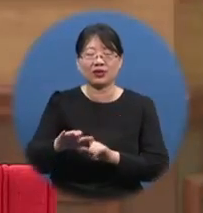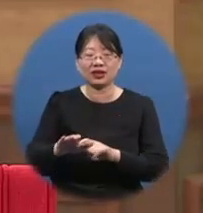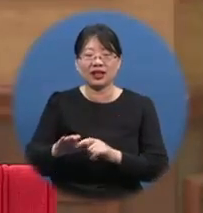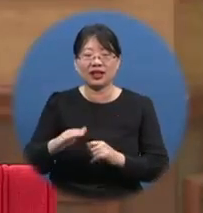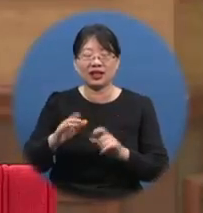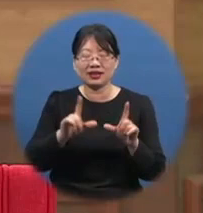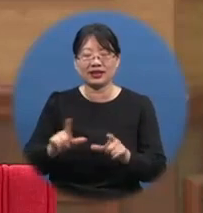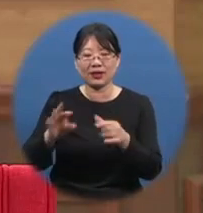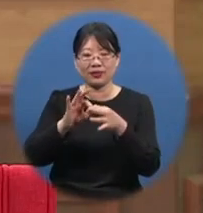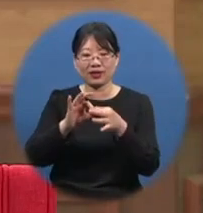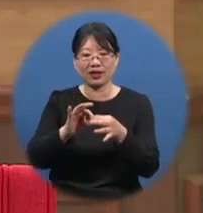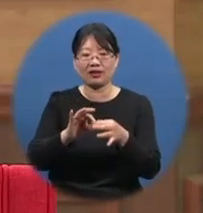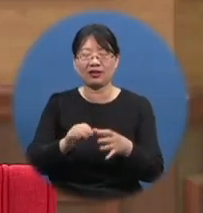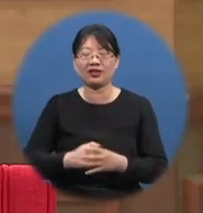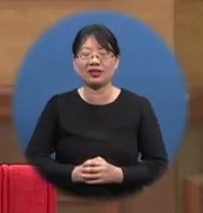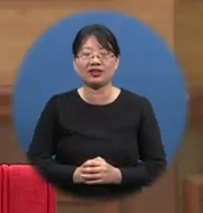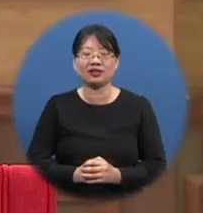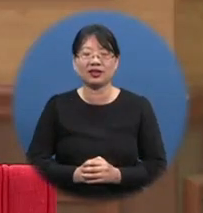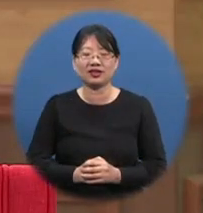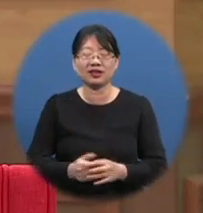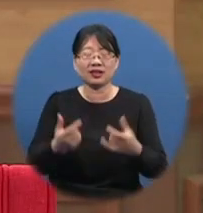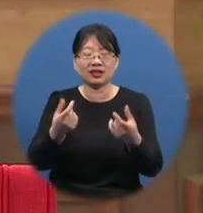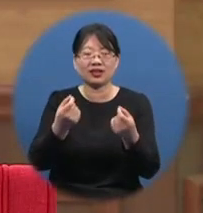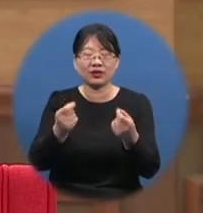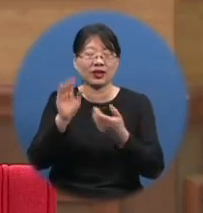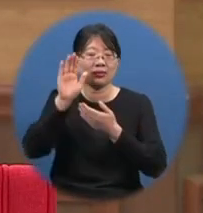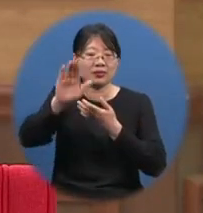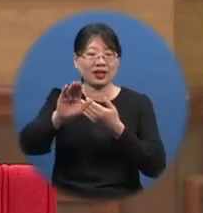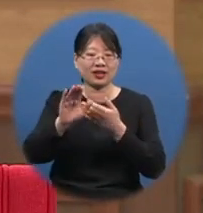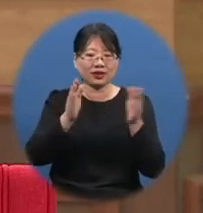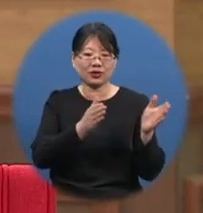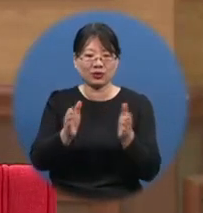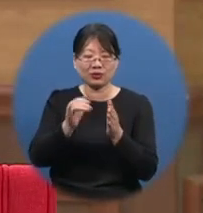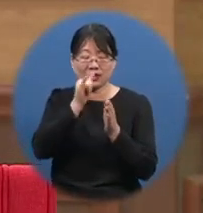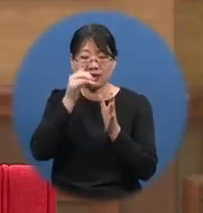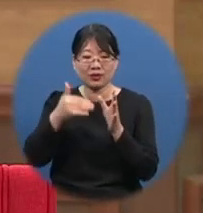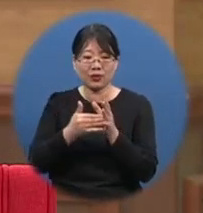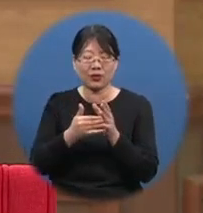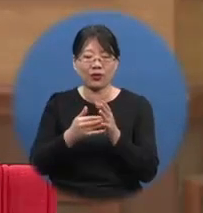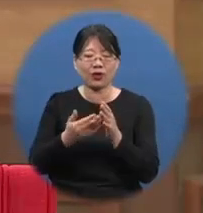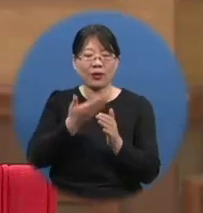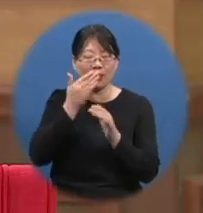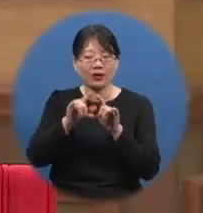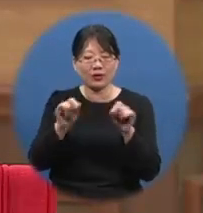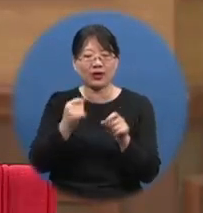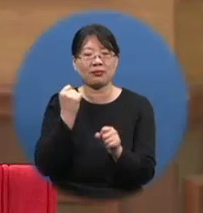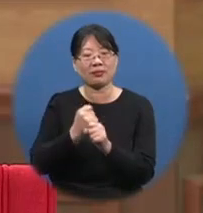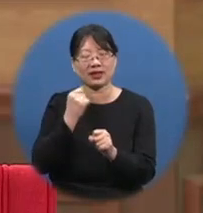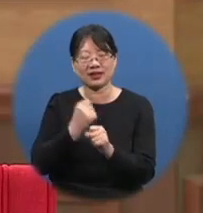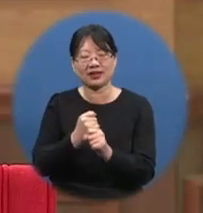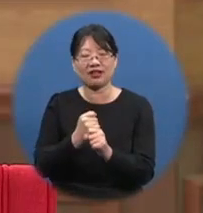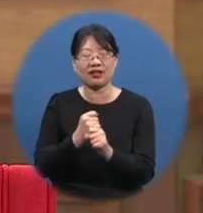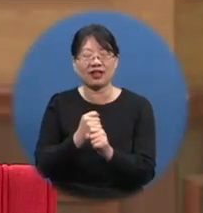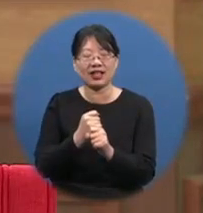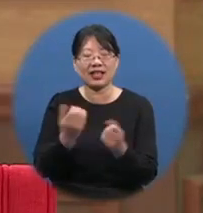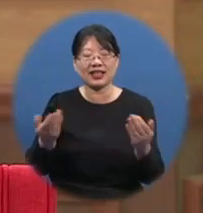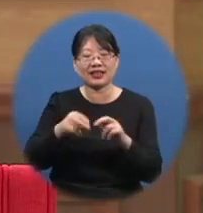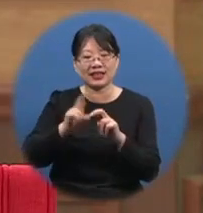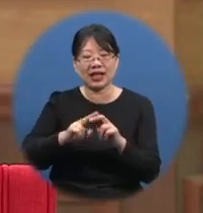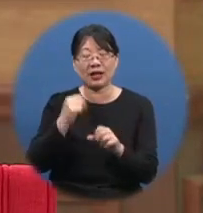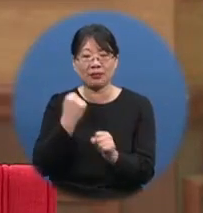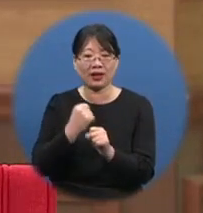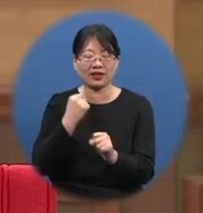우리 삶과 관련된 그런 미래를 준비하고 먹거리를 만들어내고